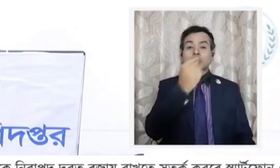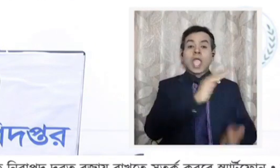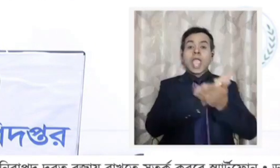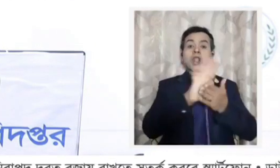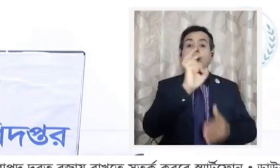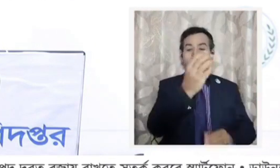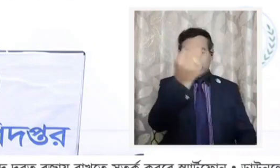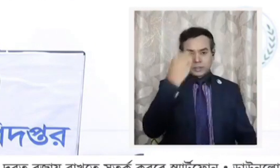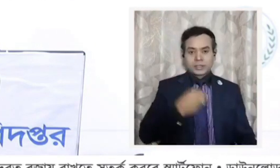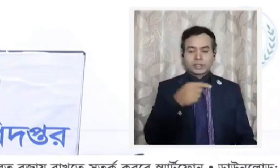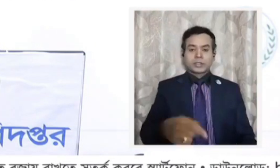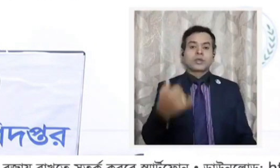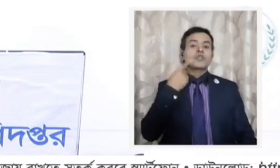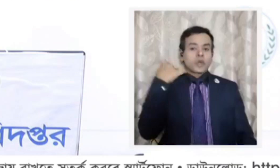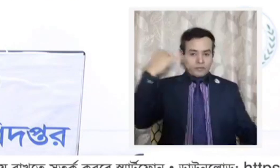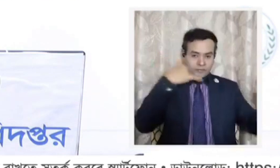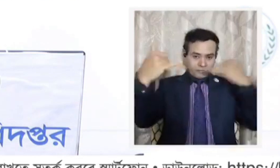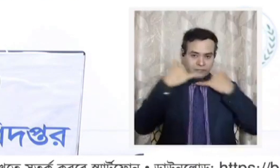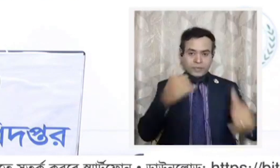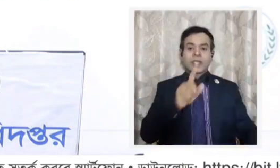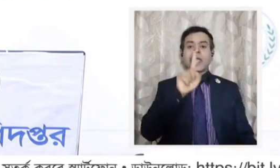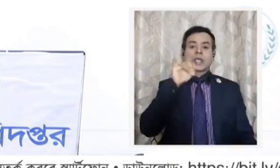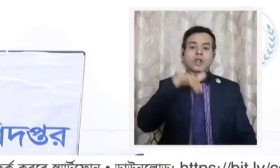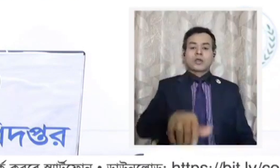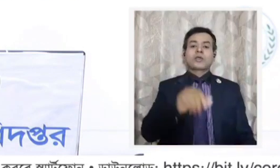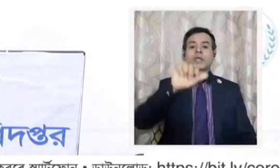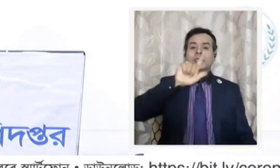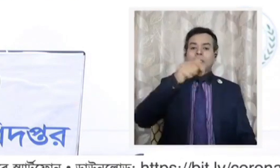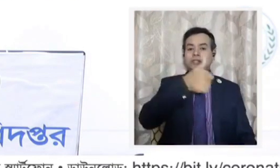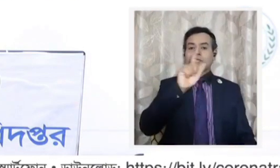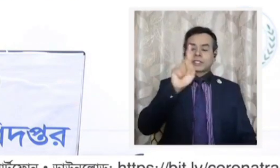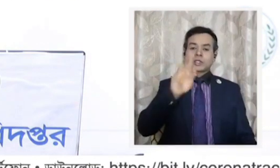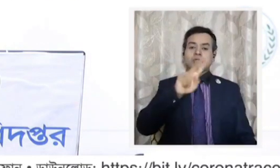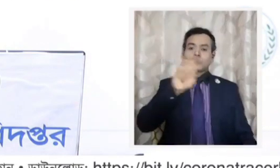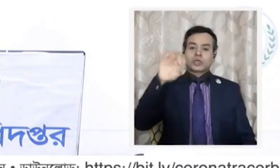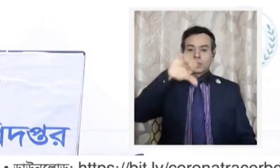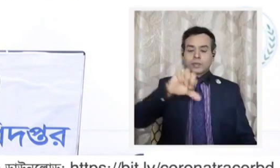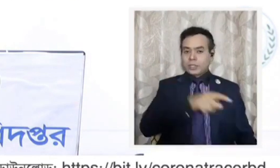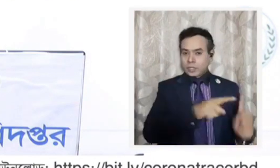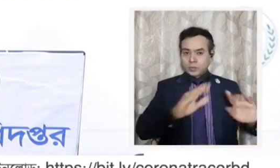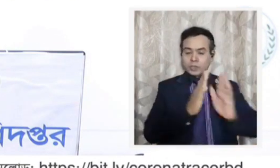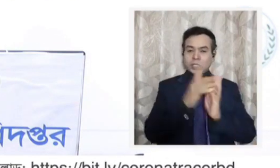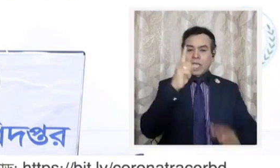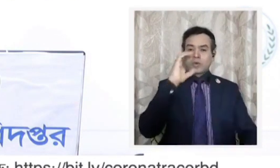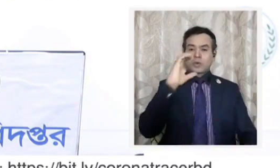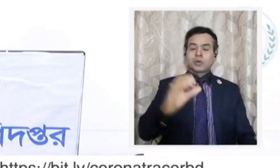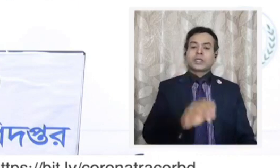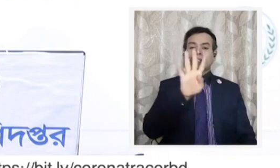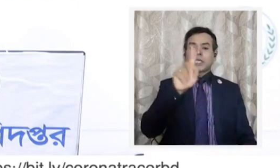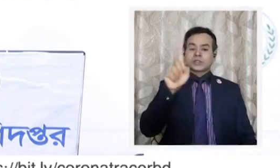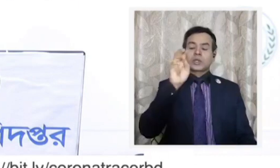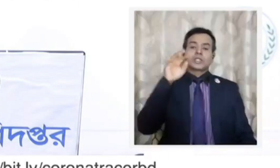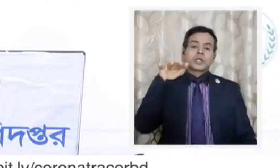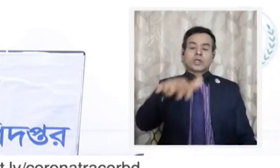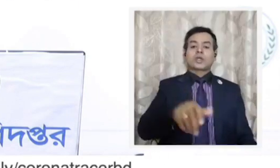1,30,181। তথ্য কেন্দ্রীয় ঔষধাগার। 24 ঘন্টায় ফোন কল গ্রহণ করা হয়েছে 1,61,290।